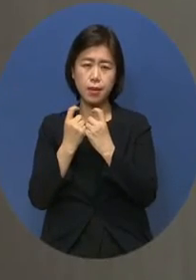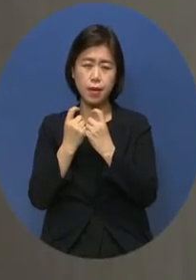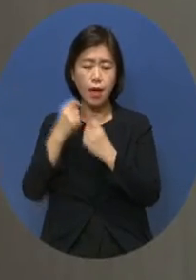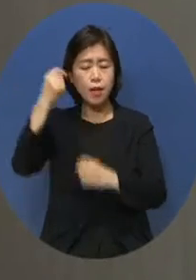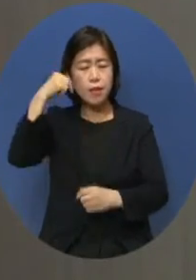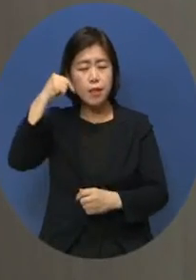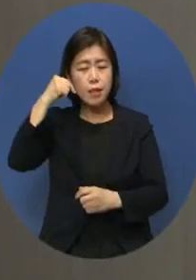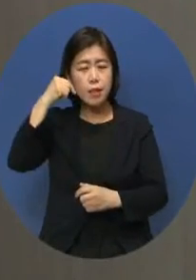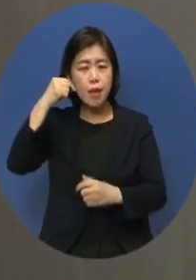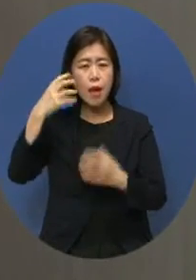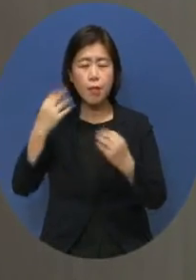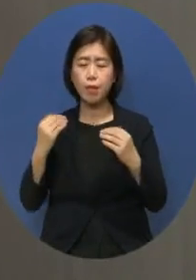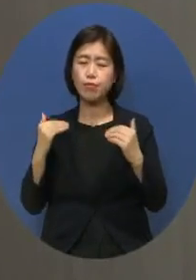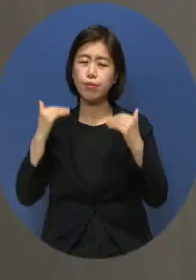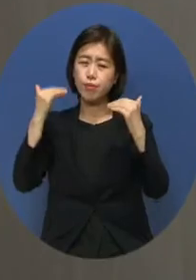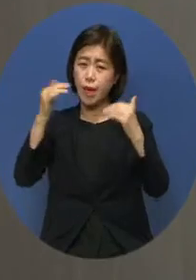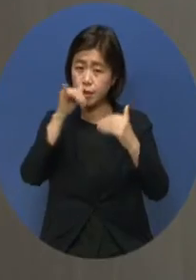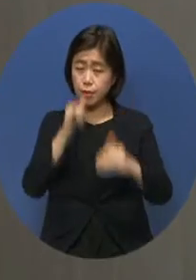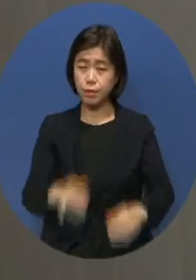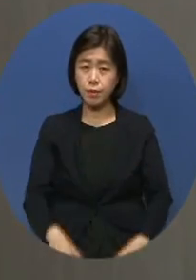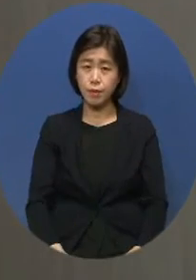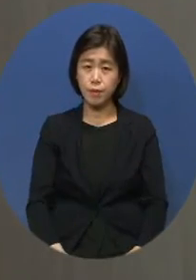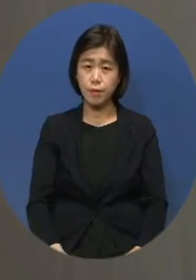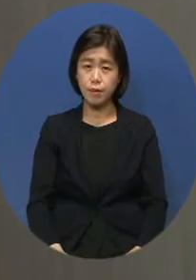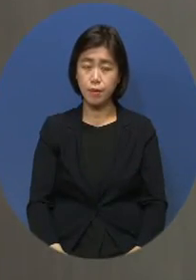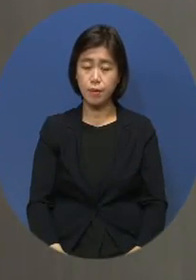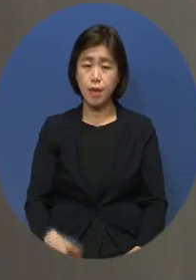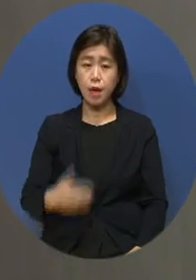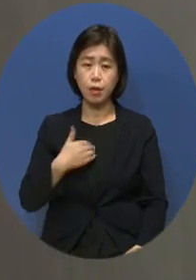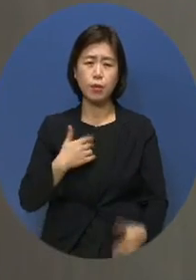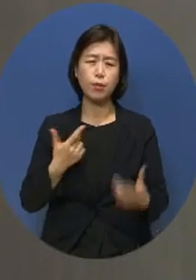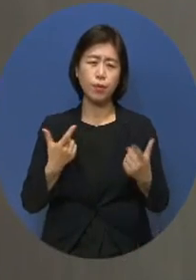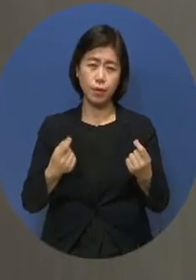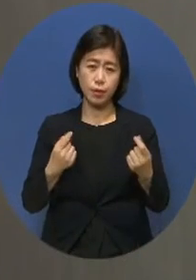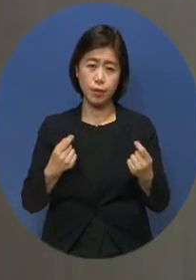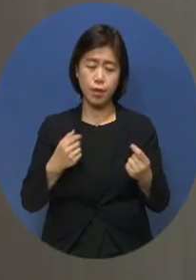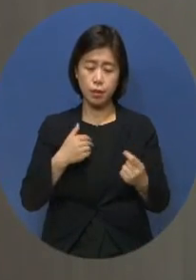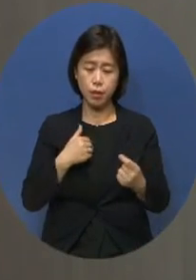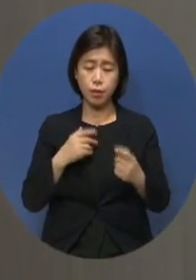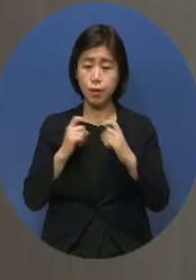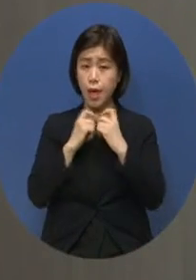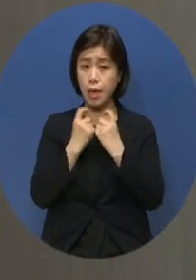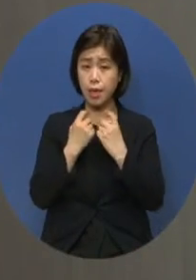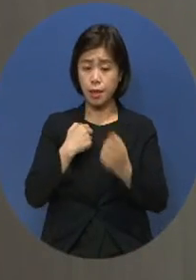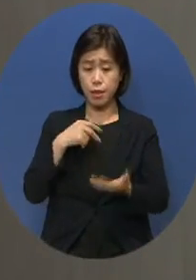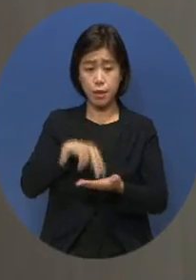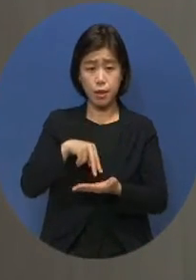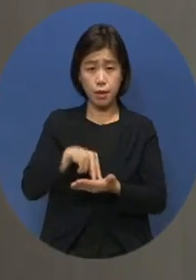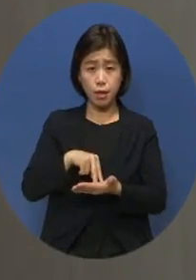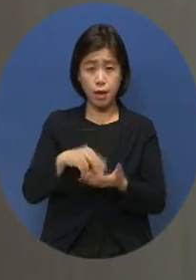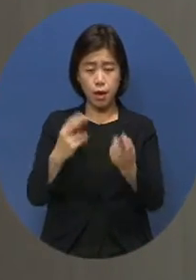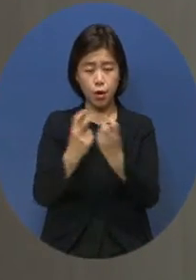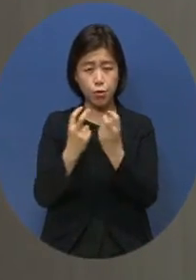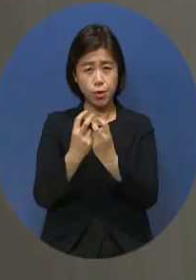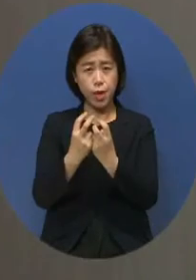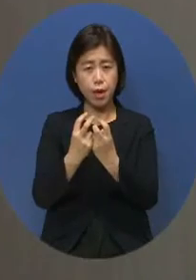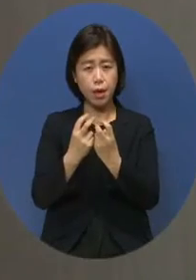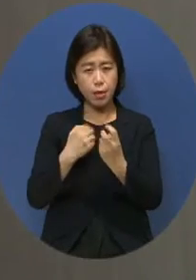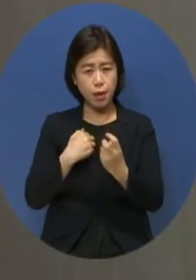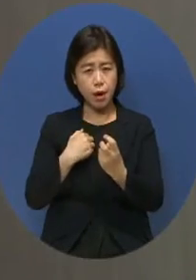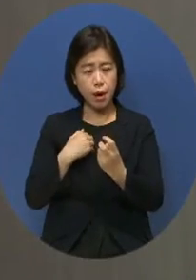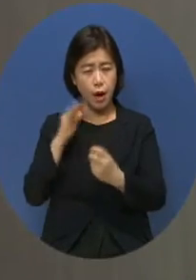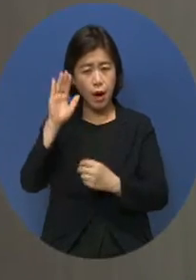자리에서 어떤 변화를 만들어야 되지라는 생각을 그때 굉장히 많은 사람들이 했었고 저 또한 그 중에 한 사람이었거든요.